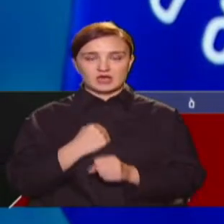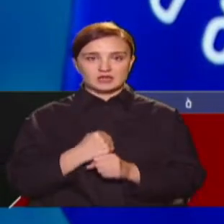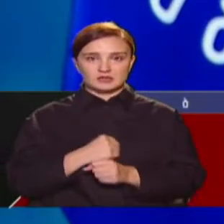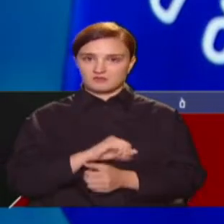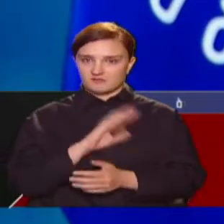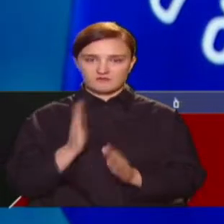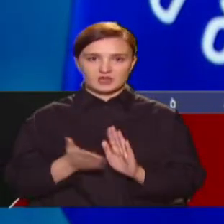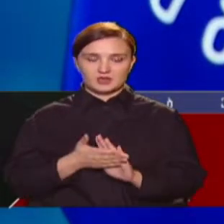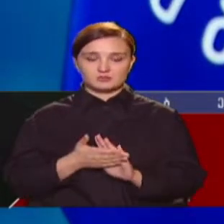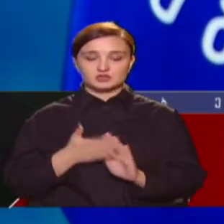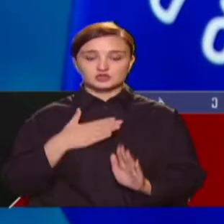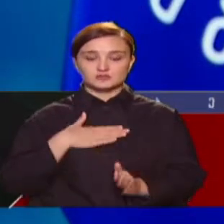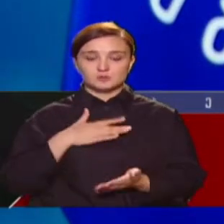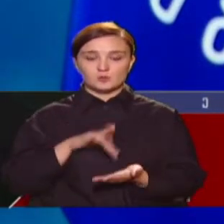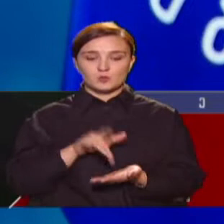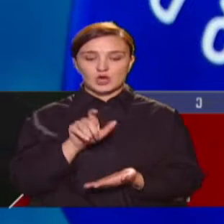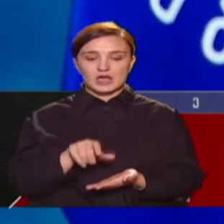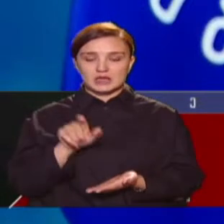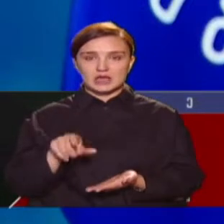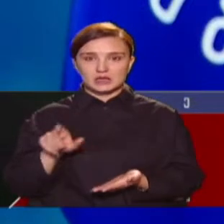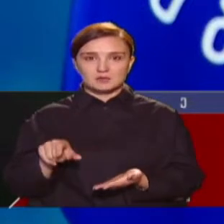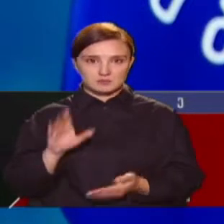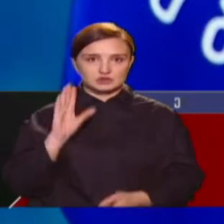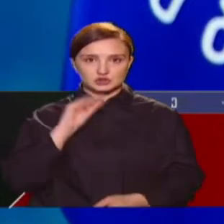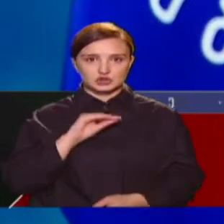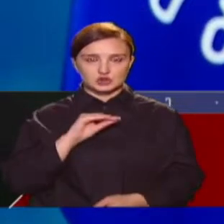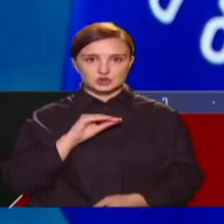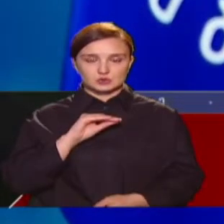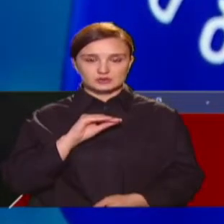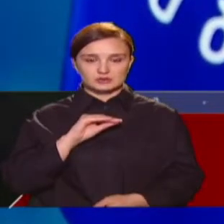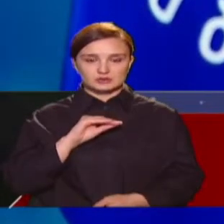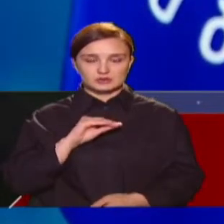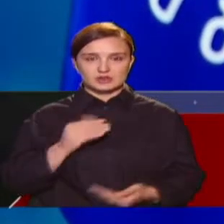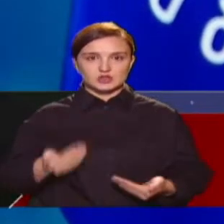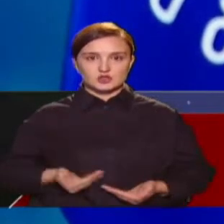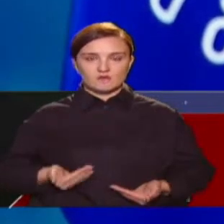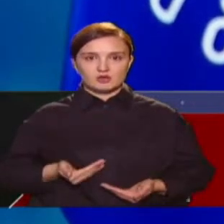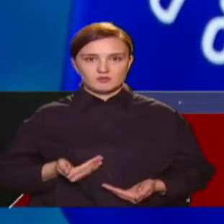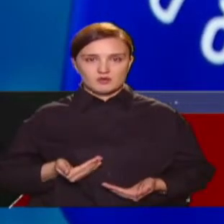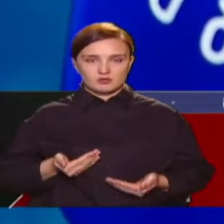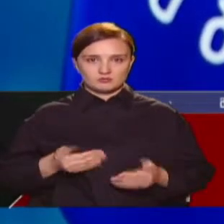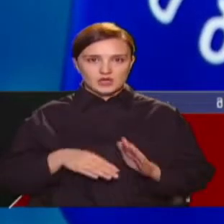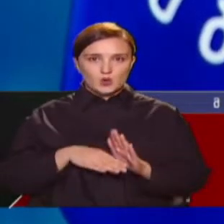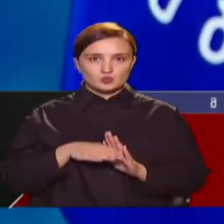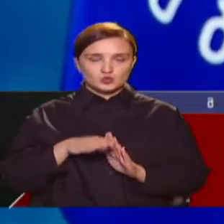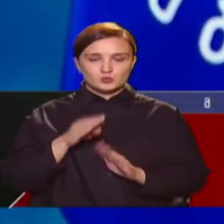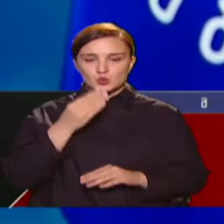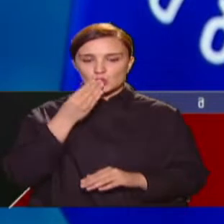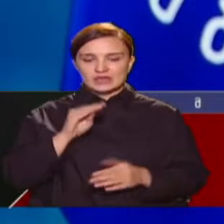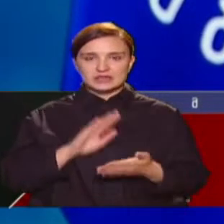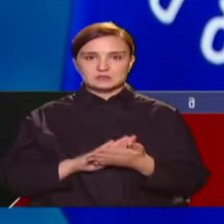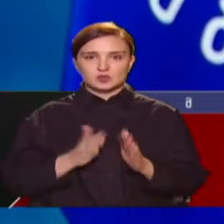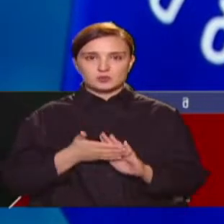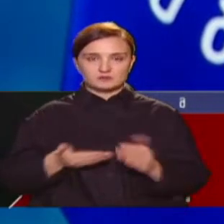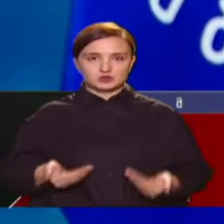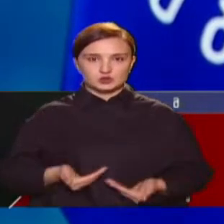იმისთვის, რათა ჩვენმა თანამოქალაქეებმა შეძლონ კეთილდღეობის გაუმჯობესება, შეძლონ უკეთეს პირობებში